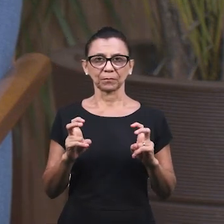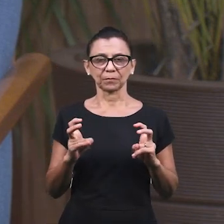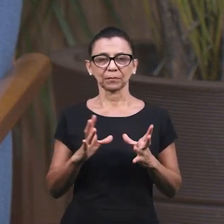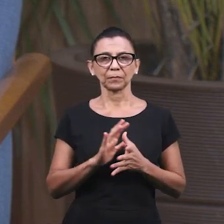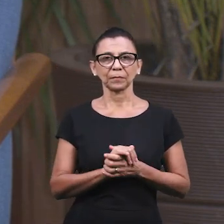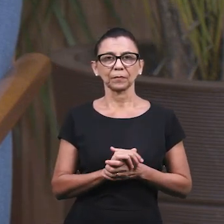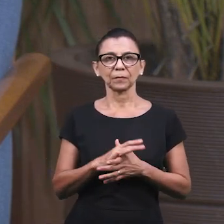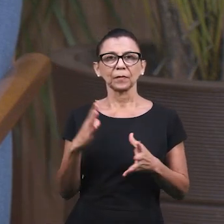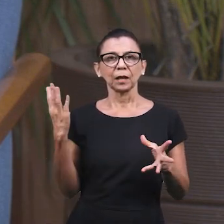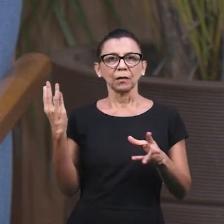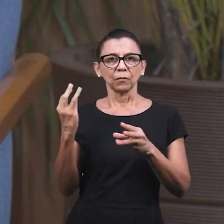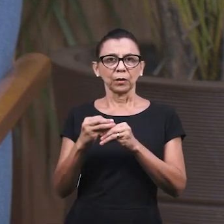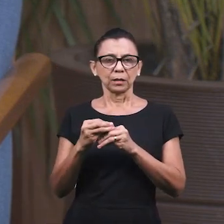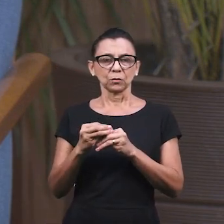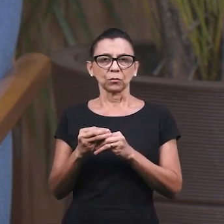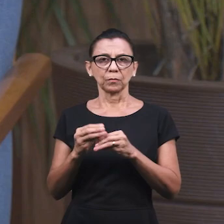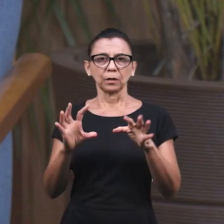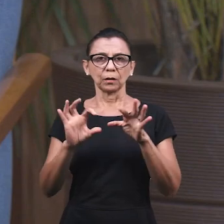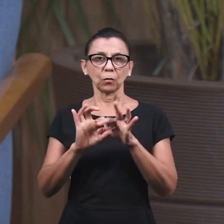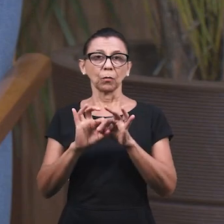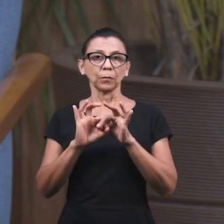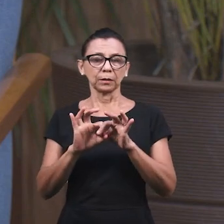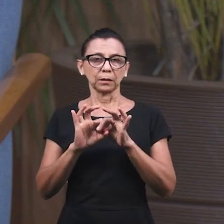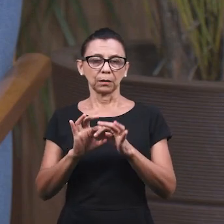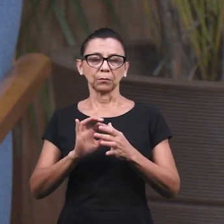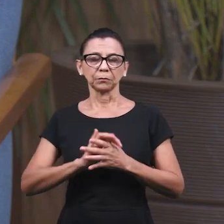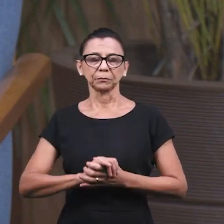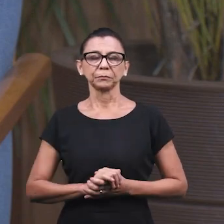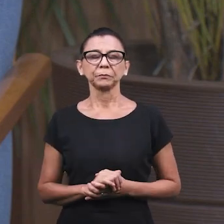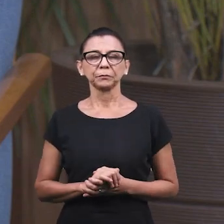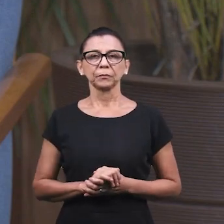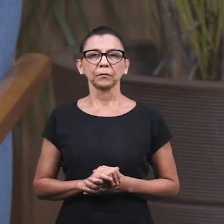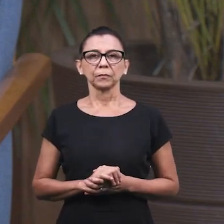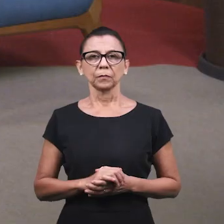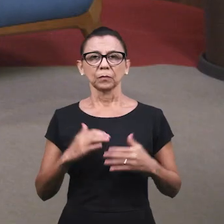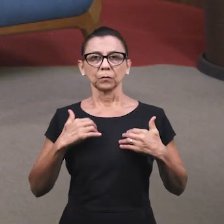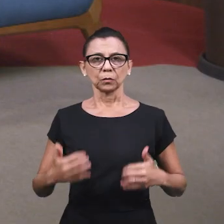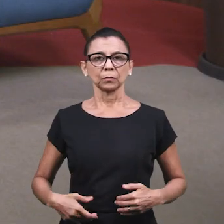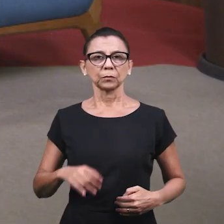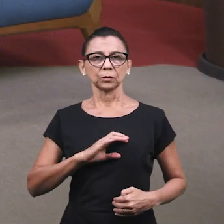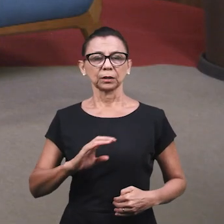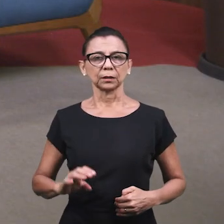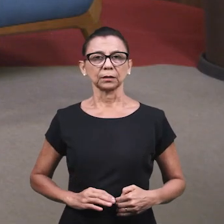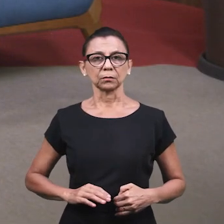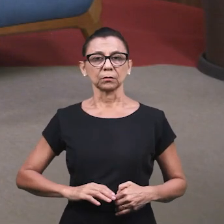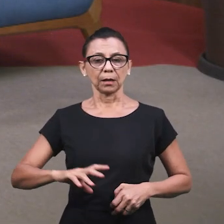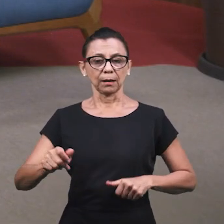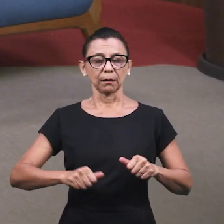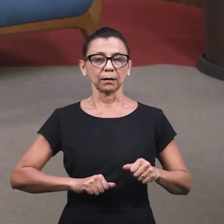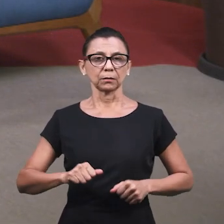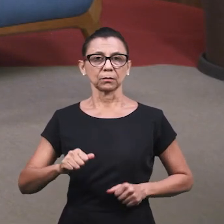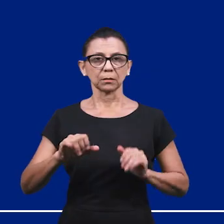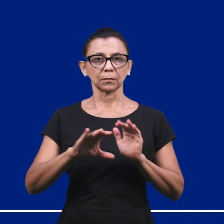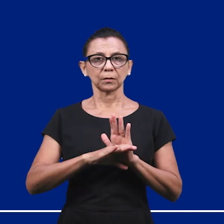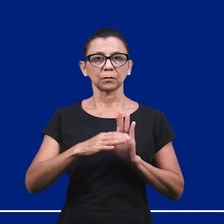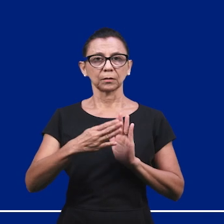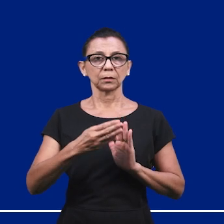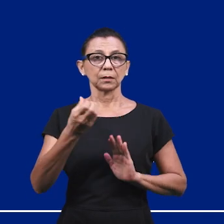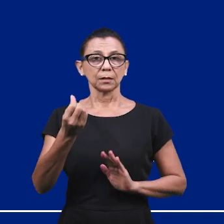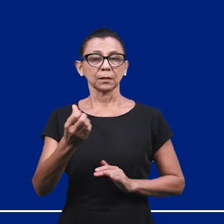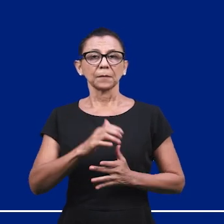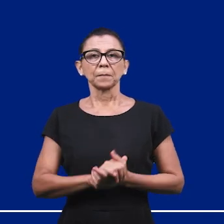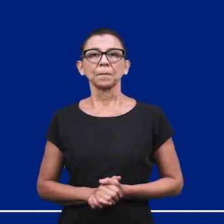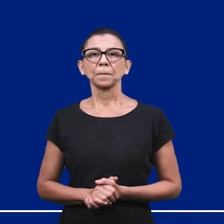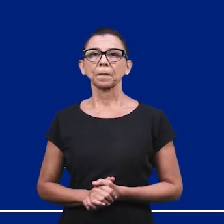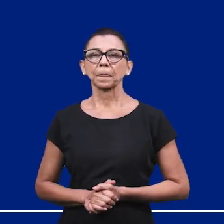et conclure cette question de la communion dans le corps, de l'opération du Saint-Esprit dans le corps, qui se trouve en Actes chapitre 2, verset 46,